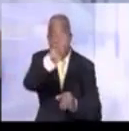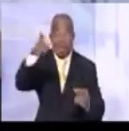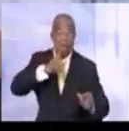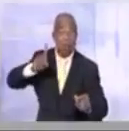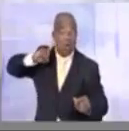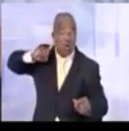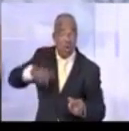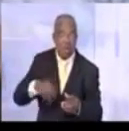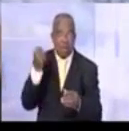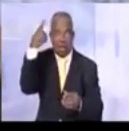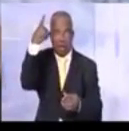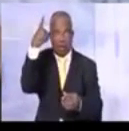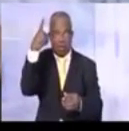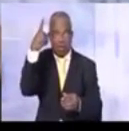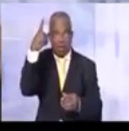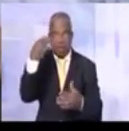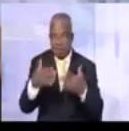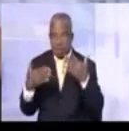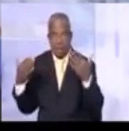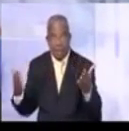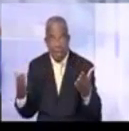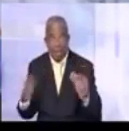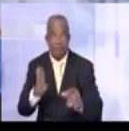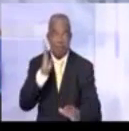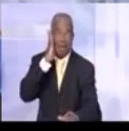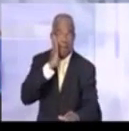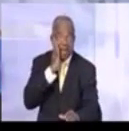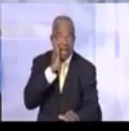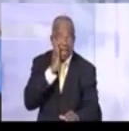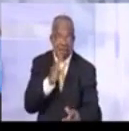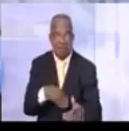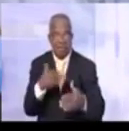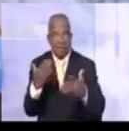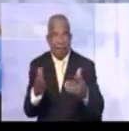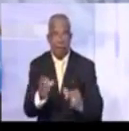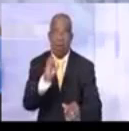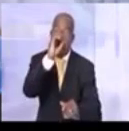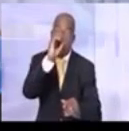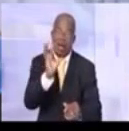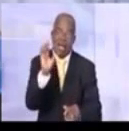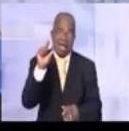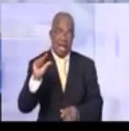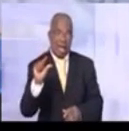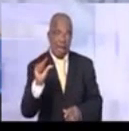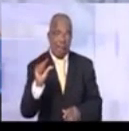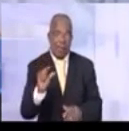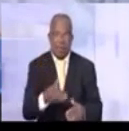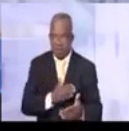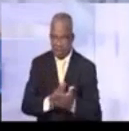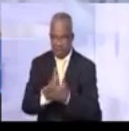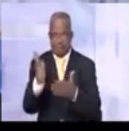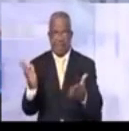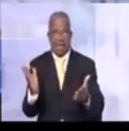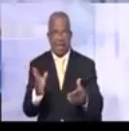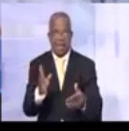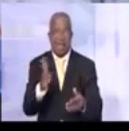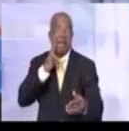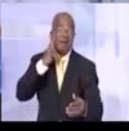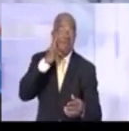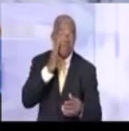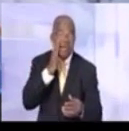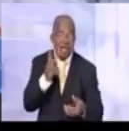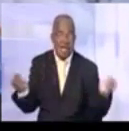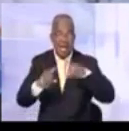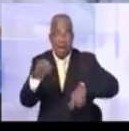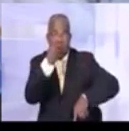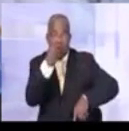contre la boisson frelatée. La formation va suivre, la formation sur la qualité du produit, la formation sur l'information de la qualité. Et donc tous ces éléments-là vont rentrer en ligne de